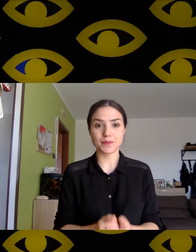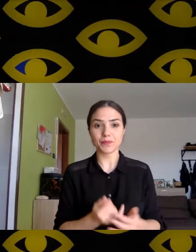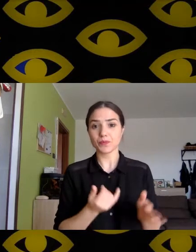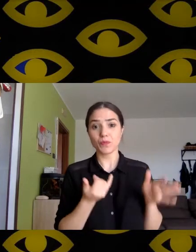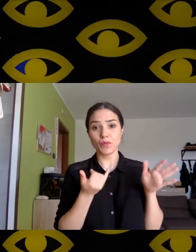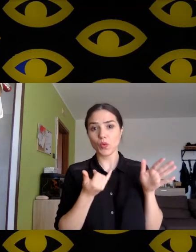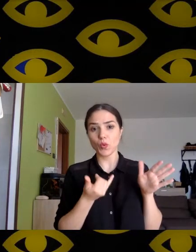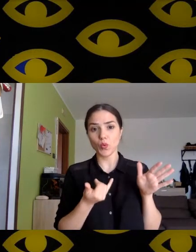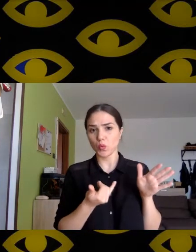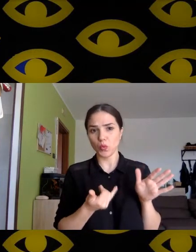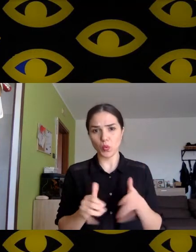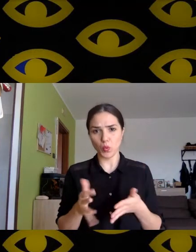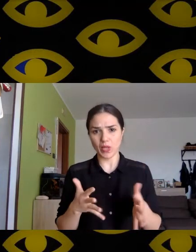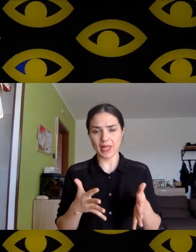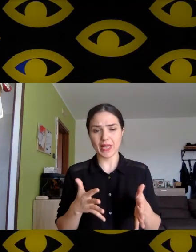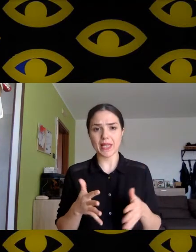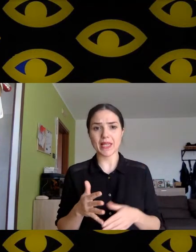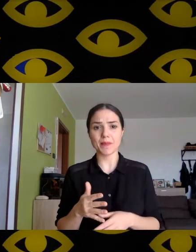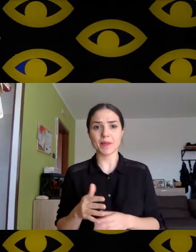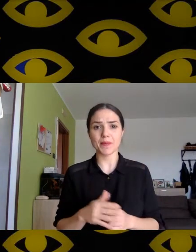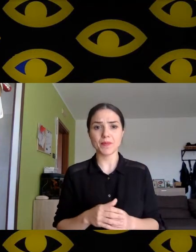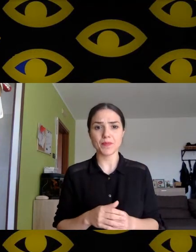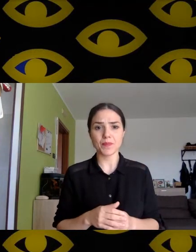Ultimiamo gli ultimi preparativi, perché